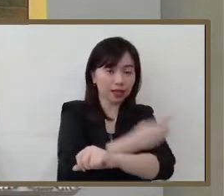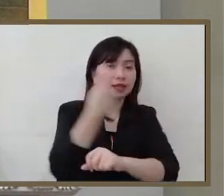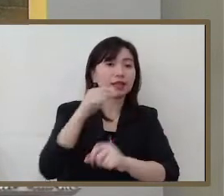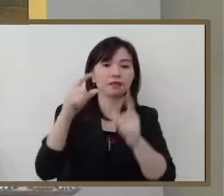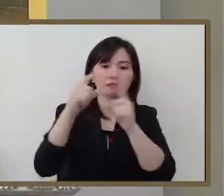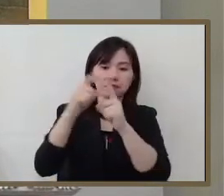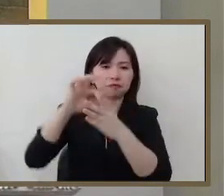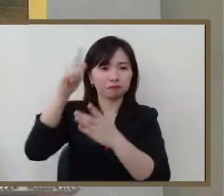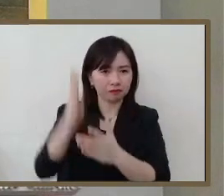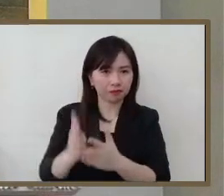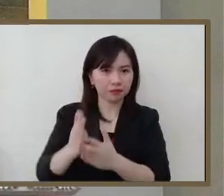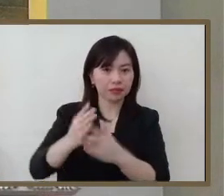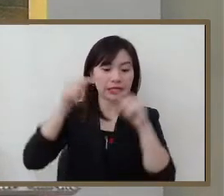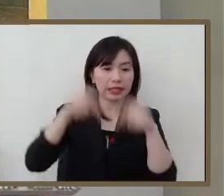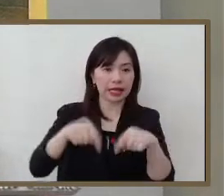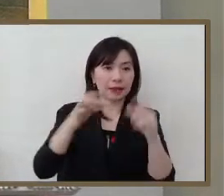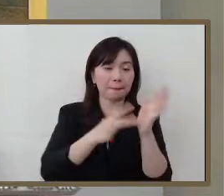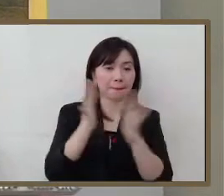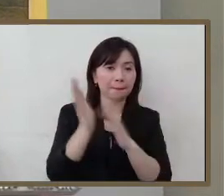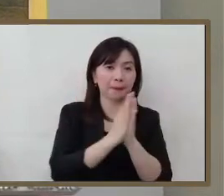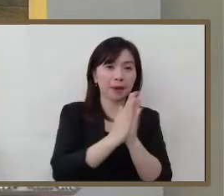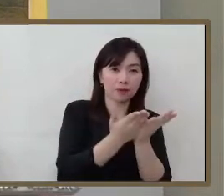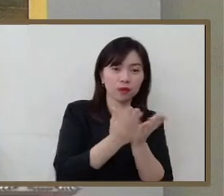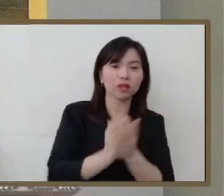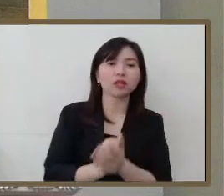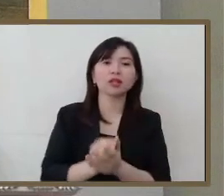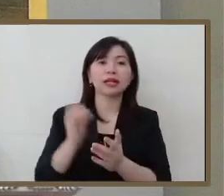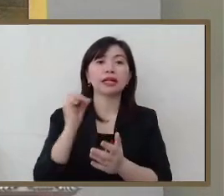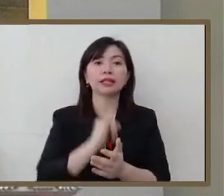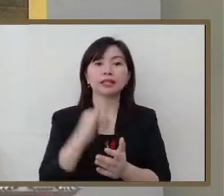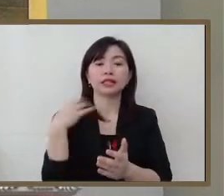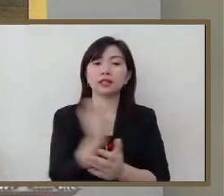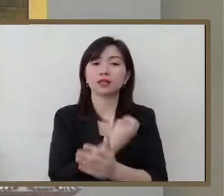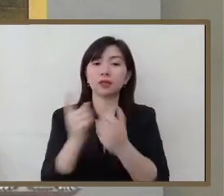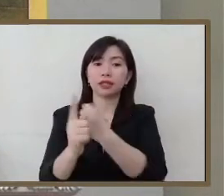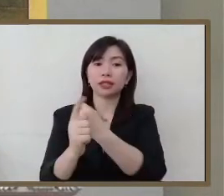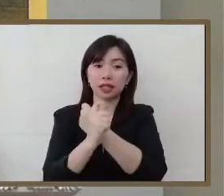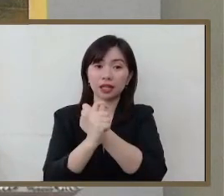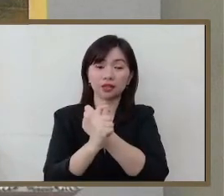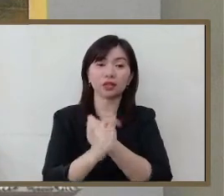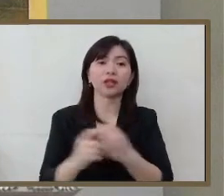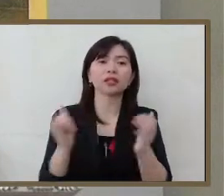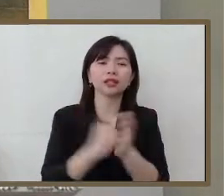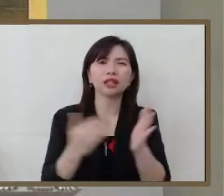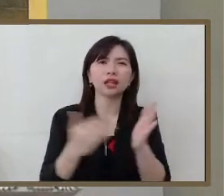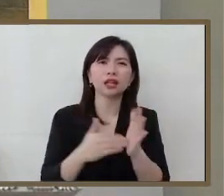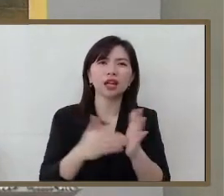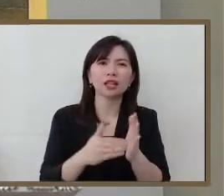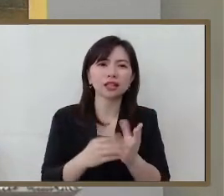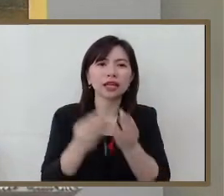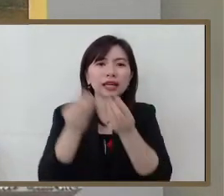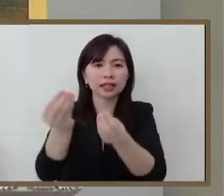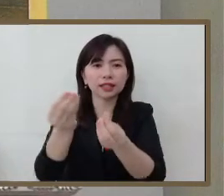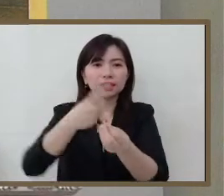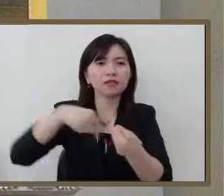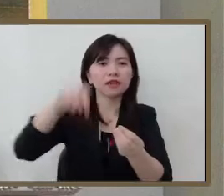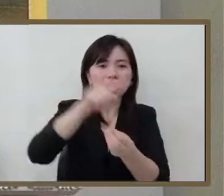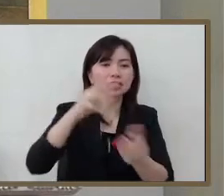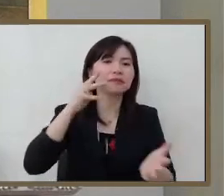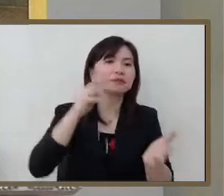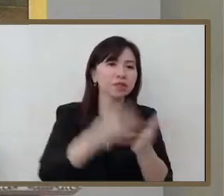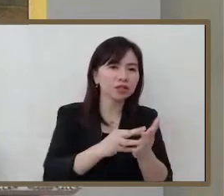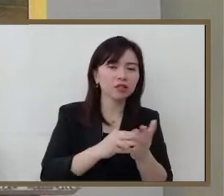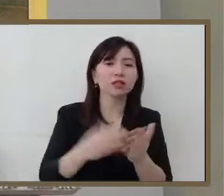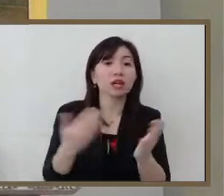Yung libro, yung treasure na aking tinutukoy, yung libro na kumukuha ang mensahe, kung saan